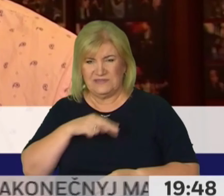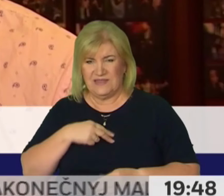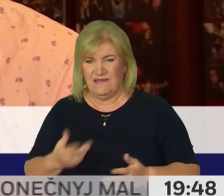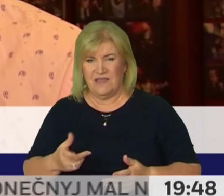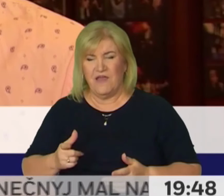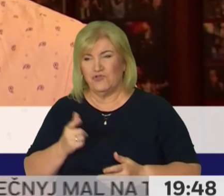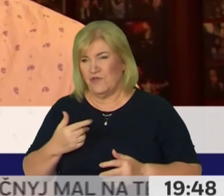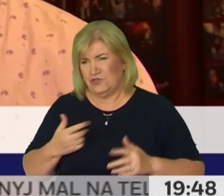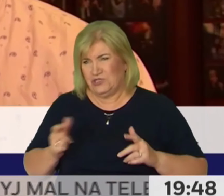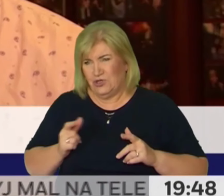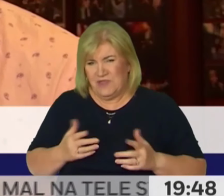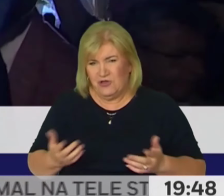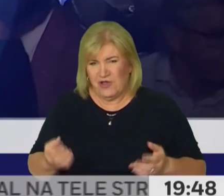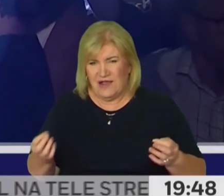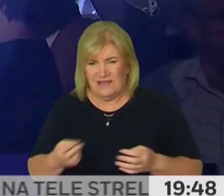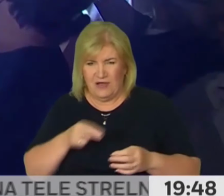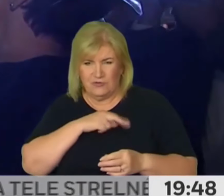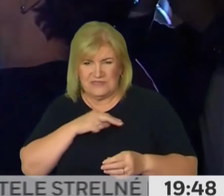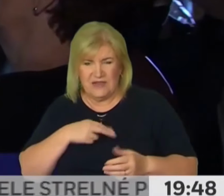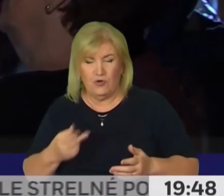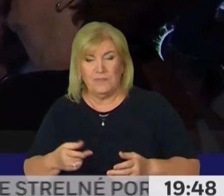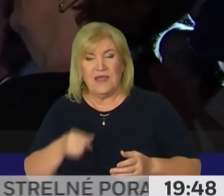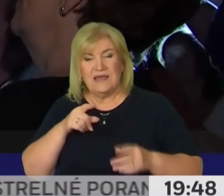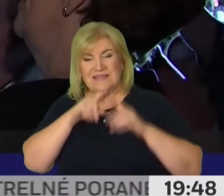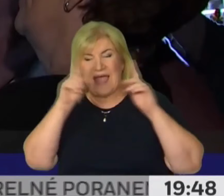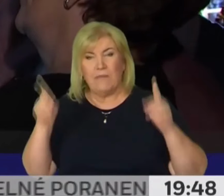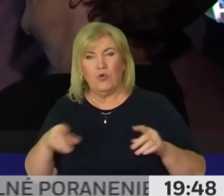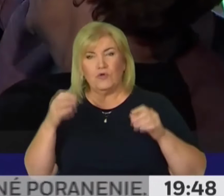som nečakal nejakú cenu. Tabuľu slávy tento rok